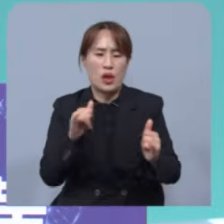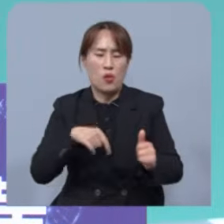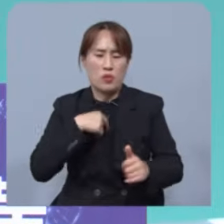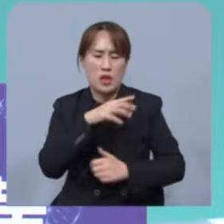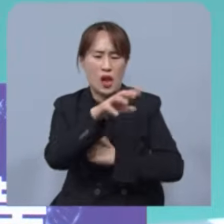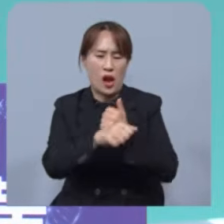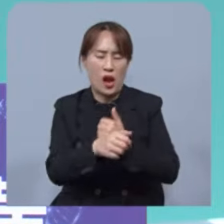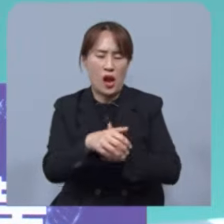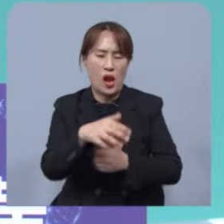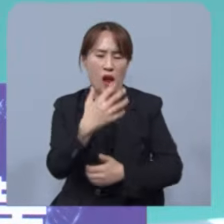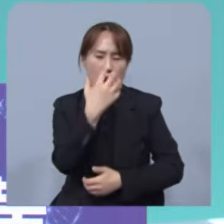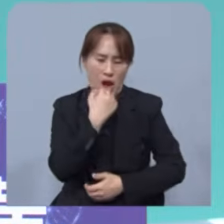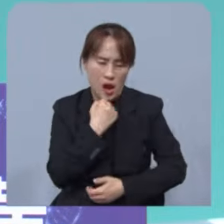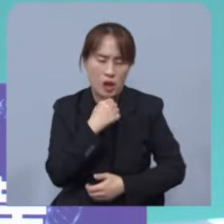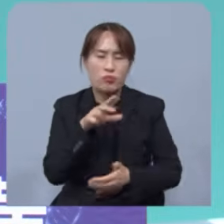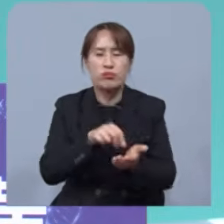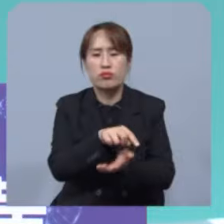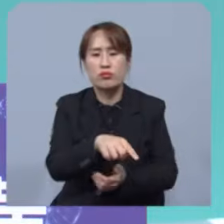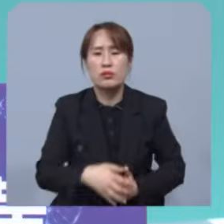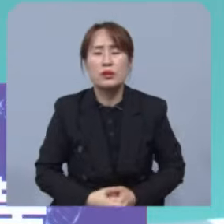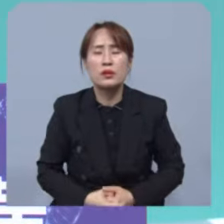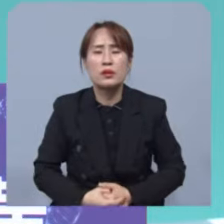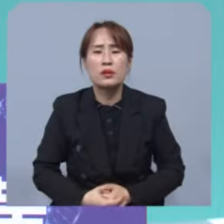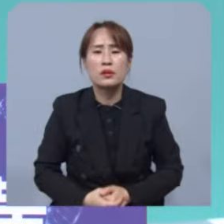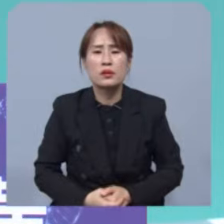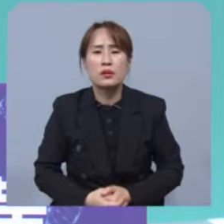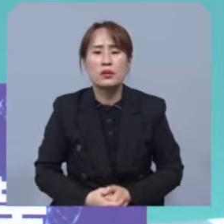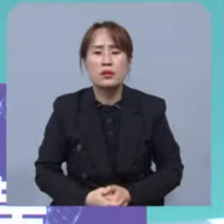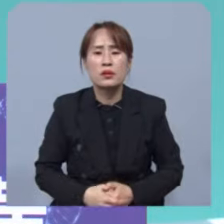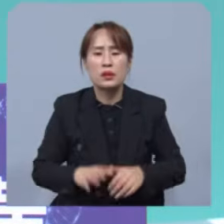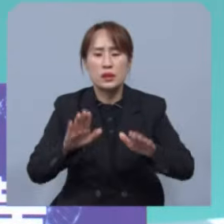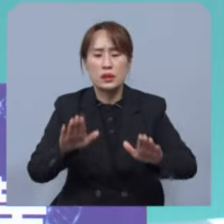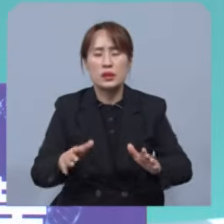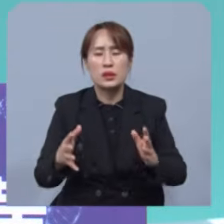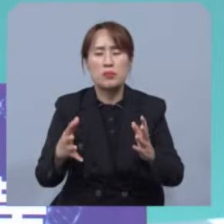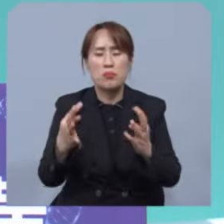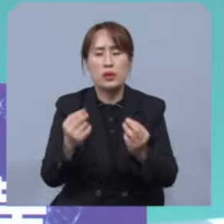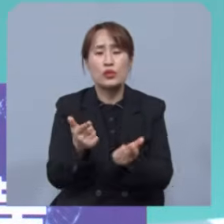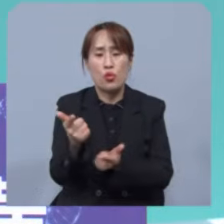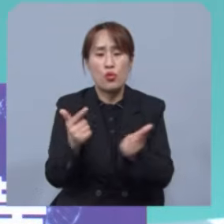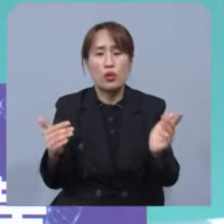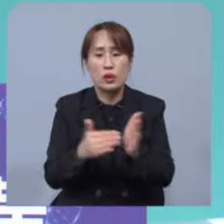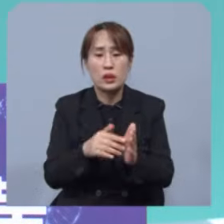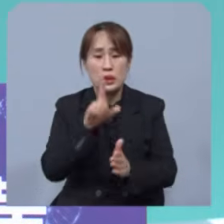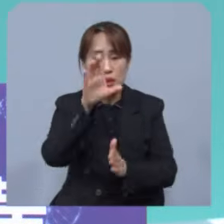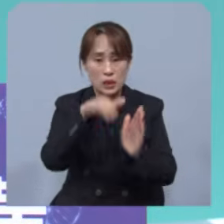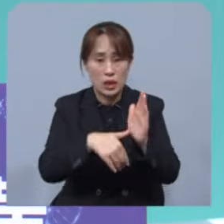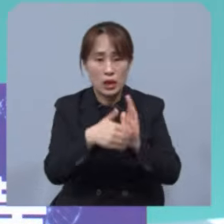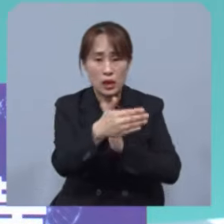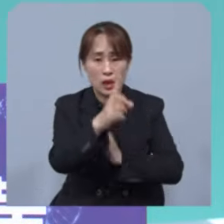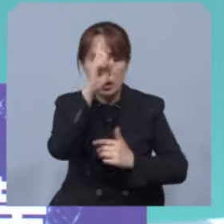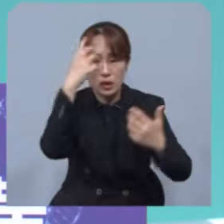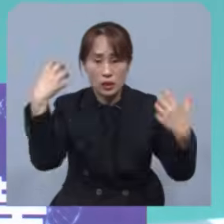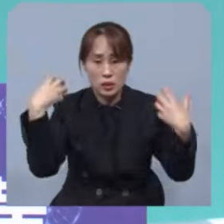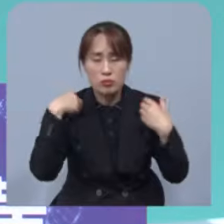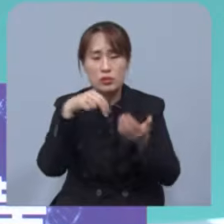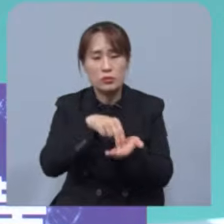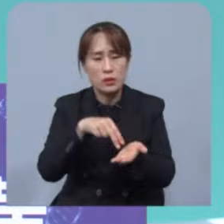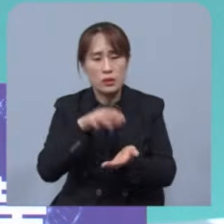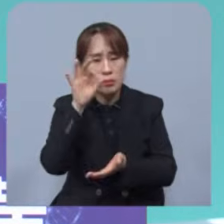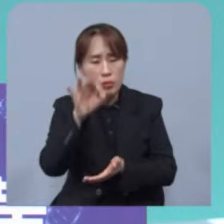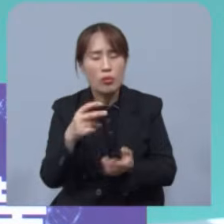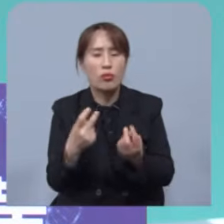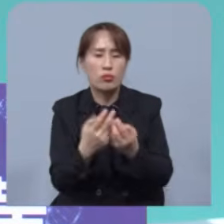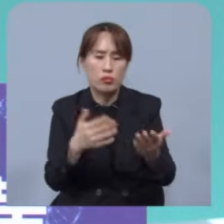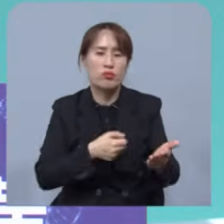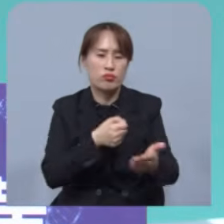체제. 근데 이게 이제 지금은 많이 완화되긴 했습니다만 당시로서는 정부 입장에서는 선택